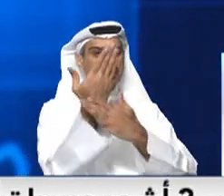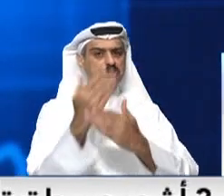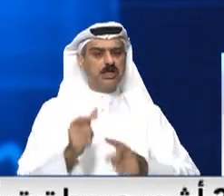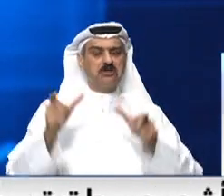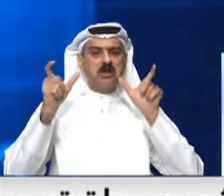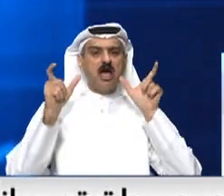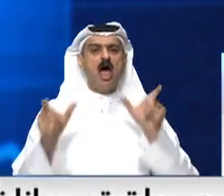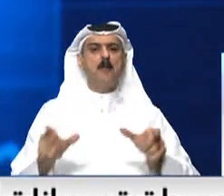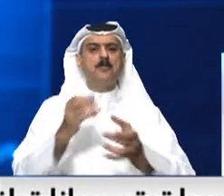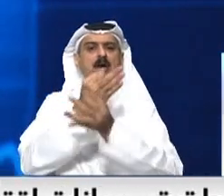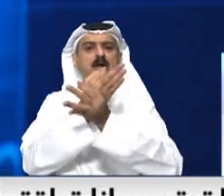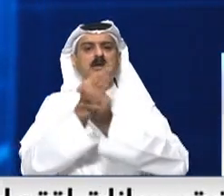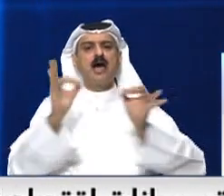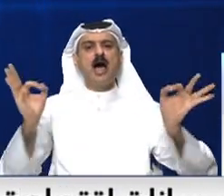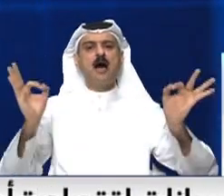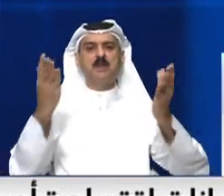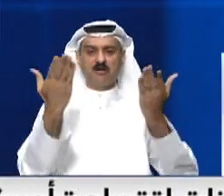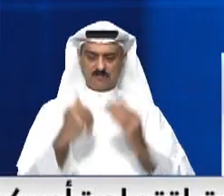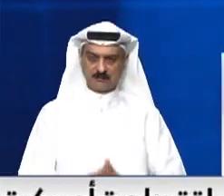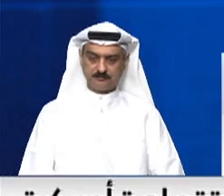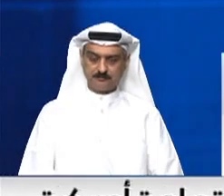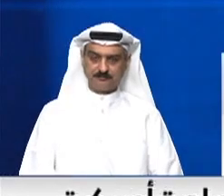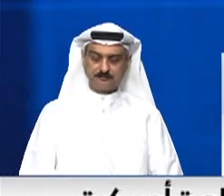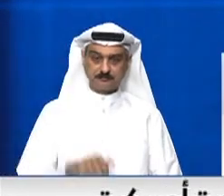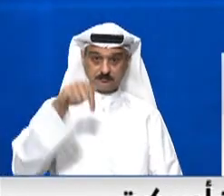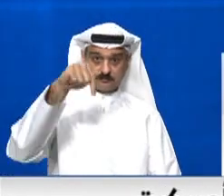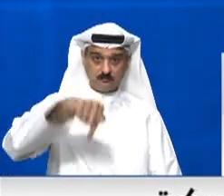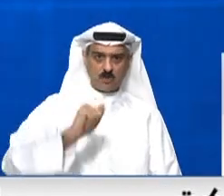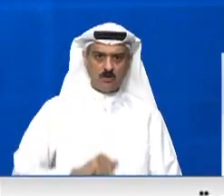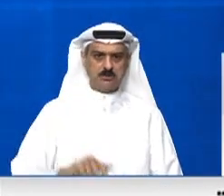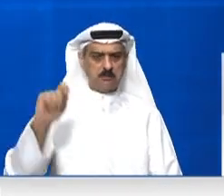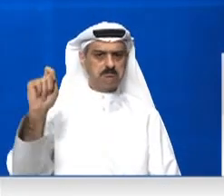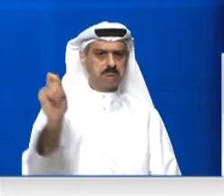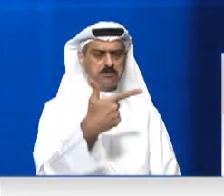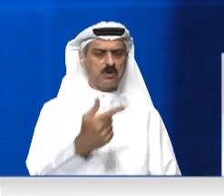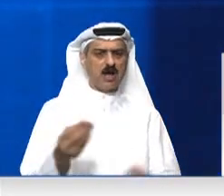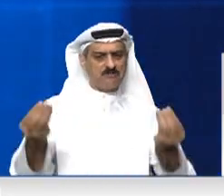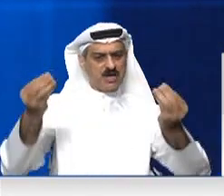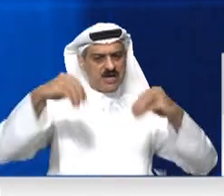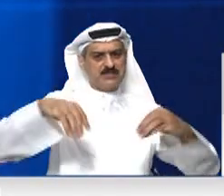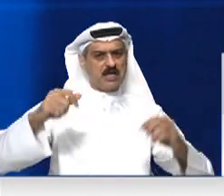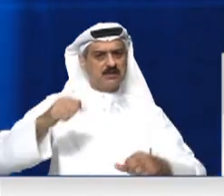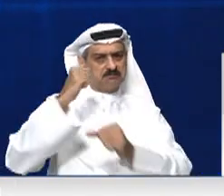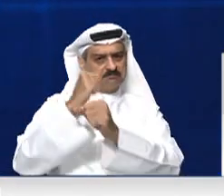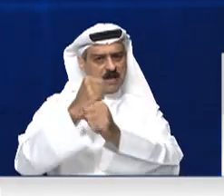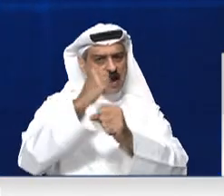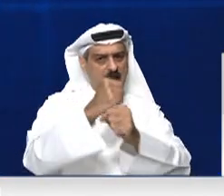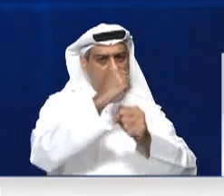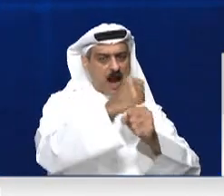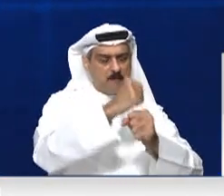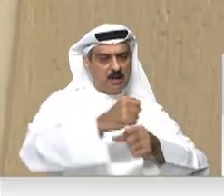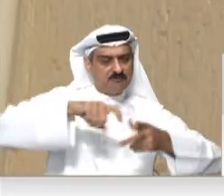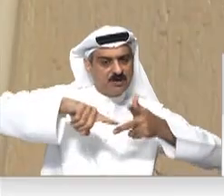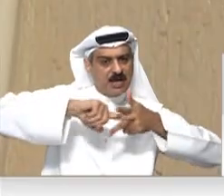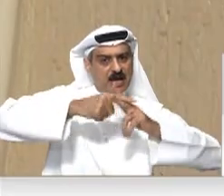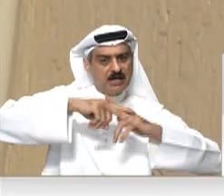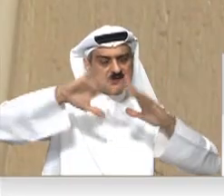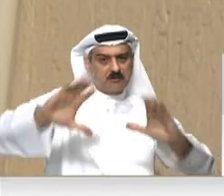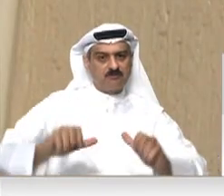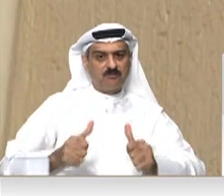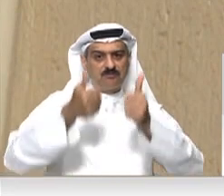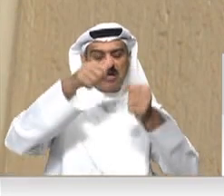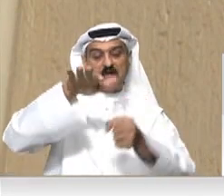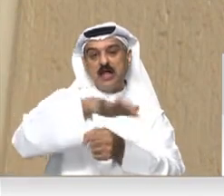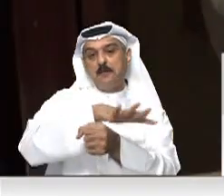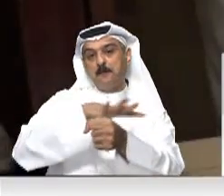الأمنية المتكاملة. كما وجه معاليه بسرعة ومضاعفة الجهود لإنجاز وإنهاء صيانة منفذ أم المرادم